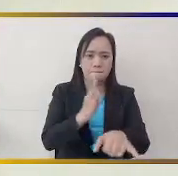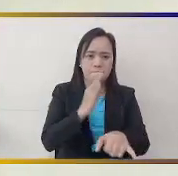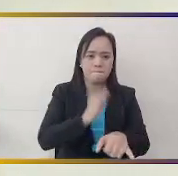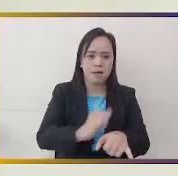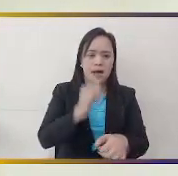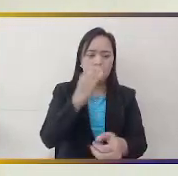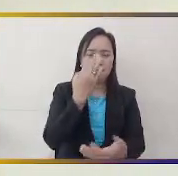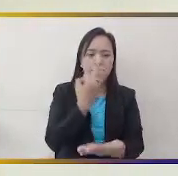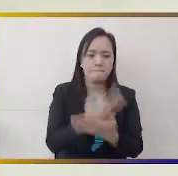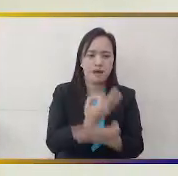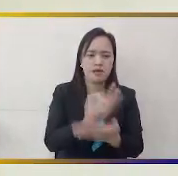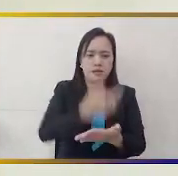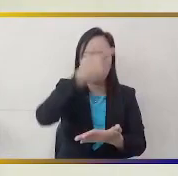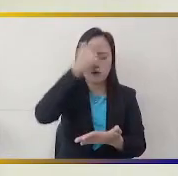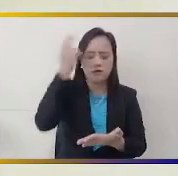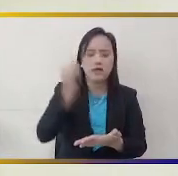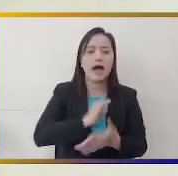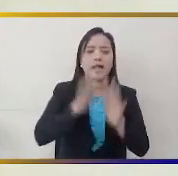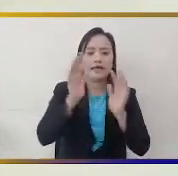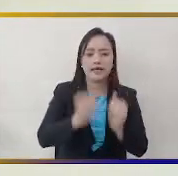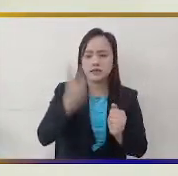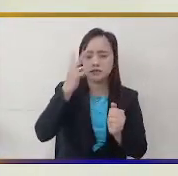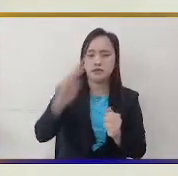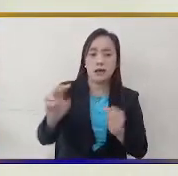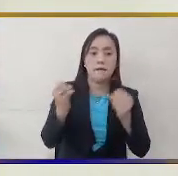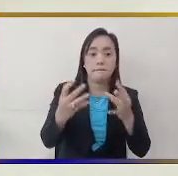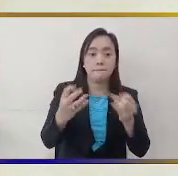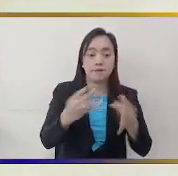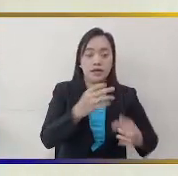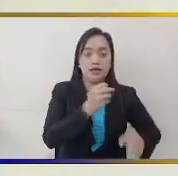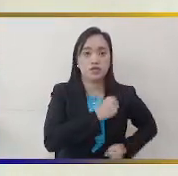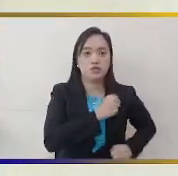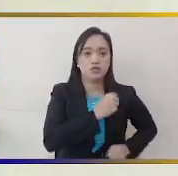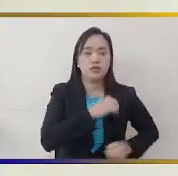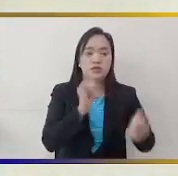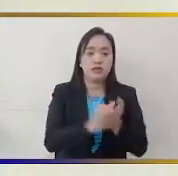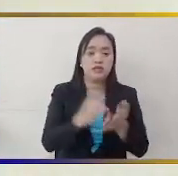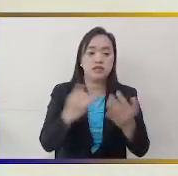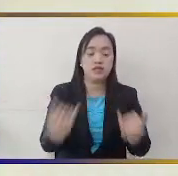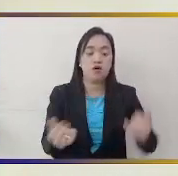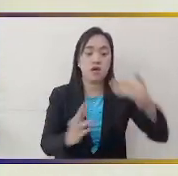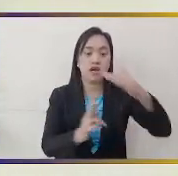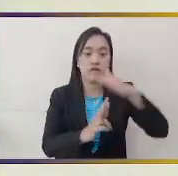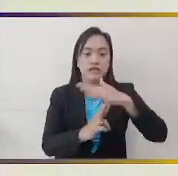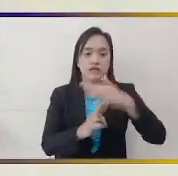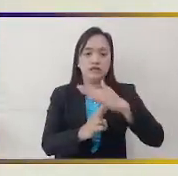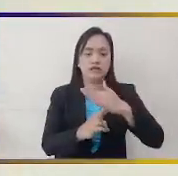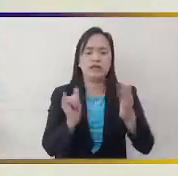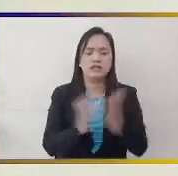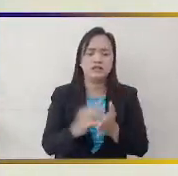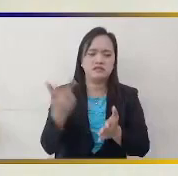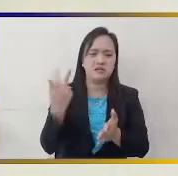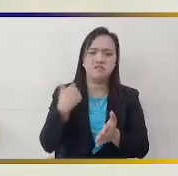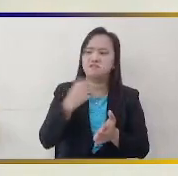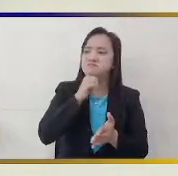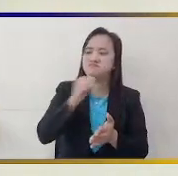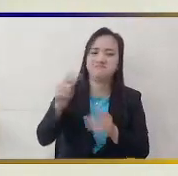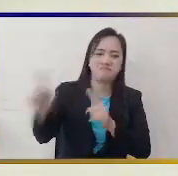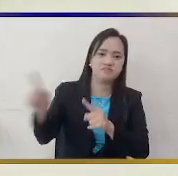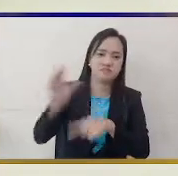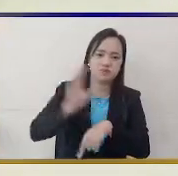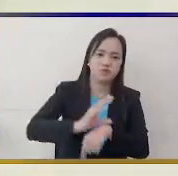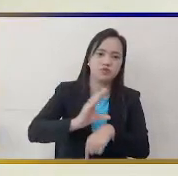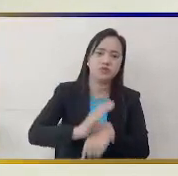nakita mga sundalo mga opisyal dito n nag-retire nawala sa church so Sabi ko Panginoon